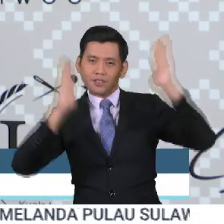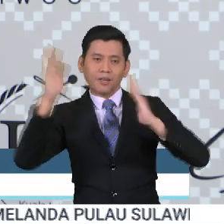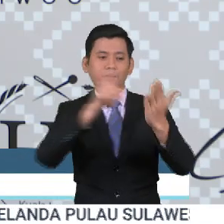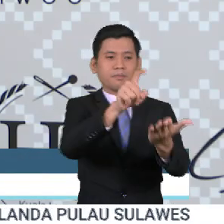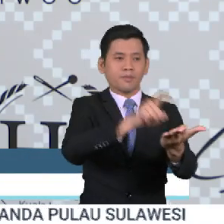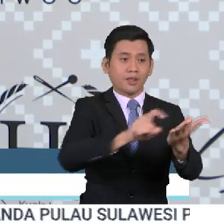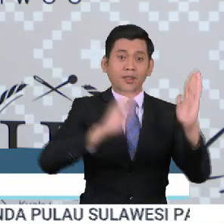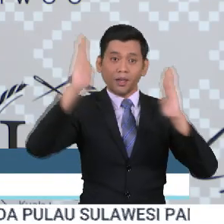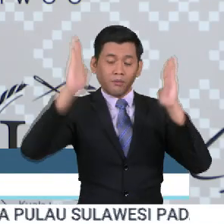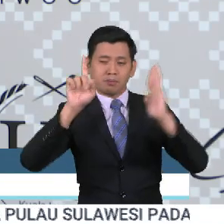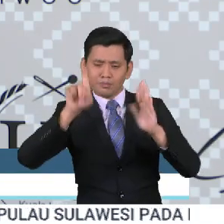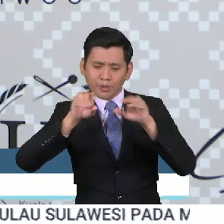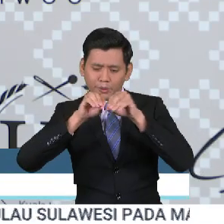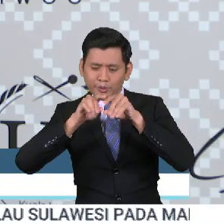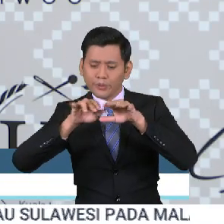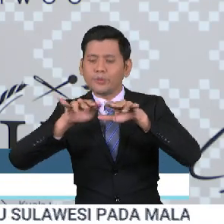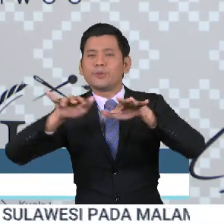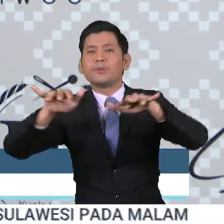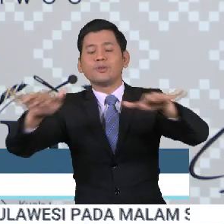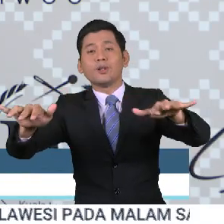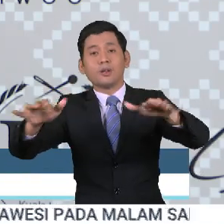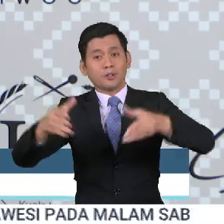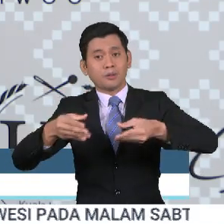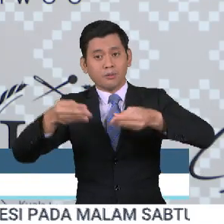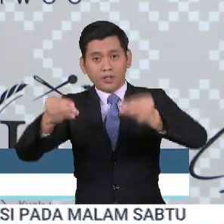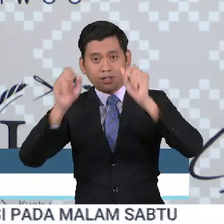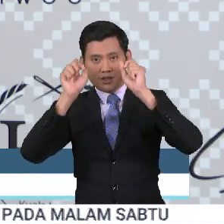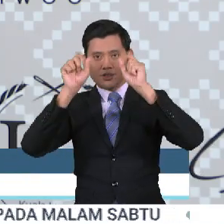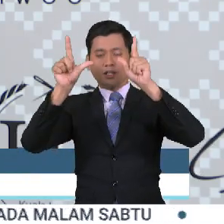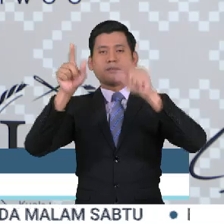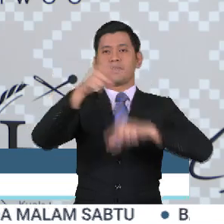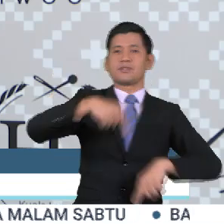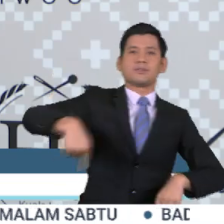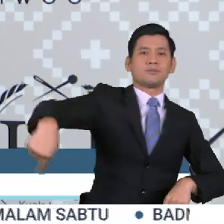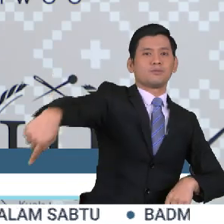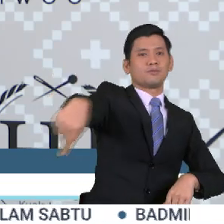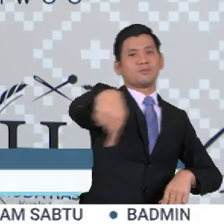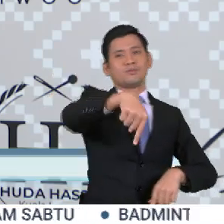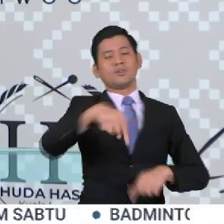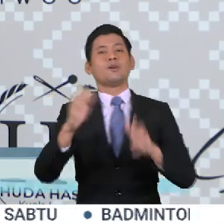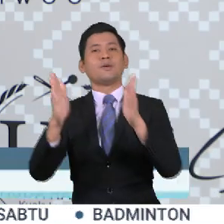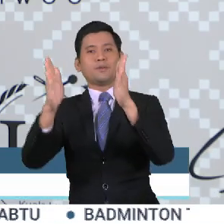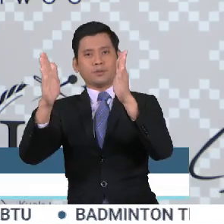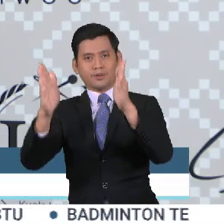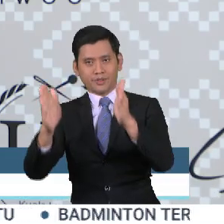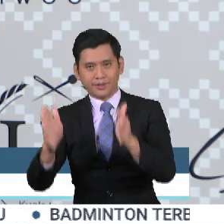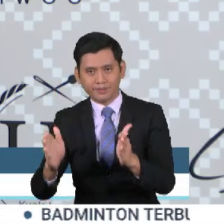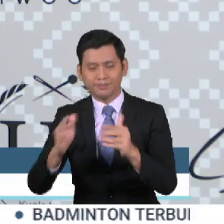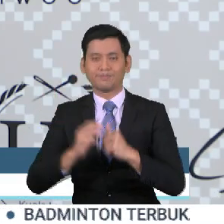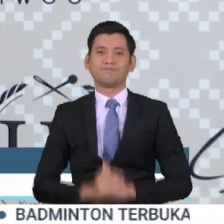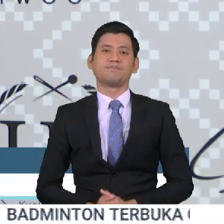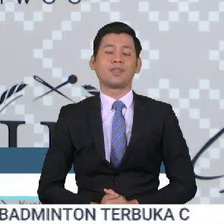perlu diperluaskan bagi memberi kesedaran mengenai batik itu sendiri. Target untuk jualan